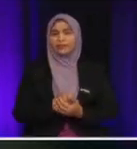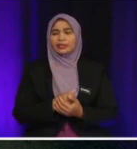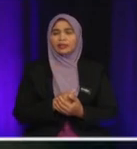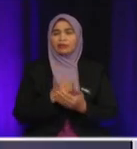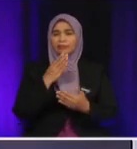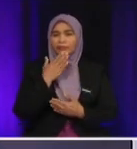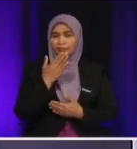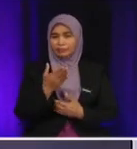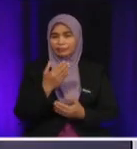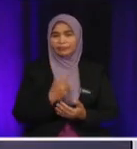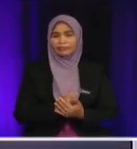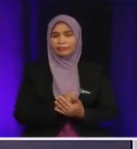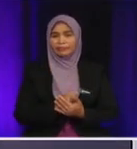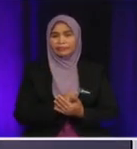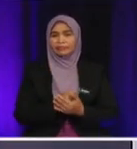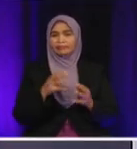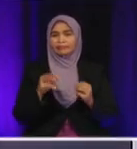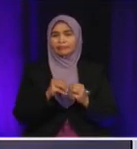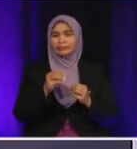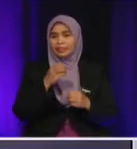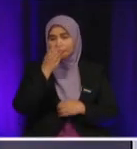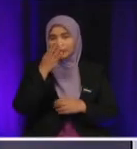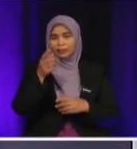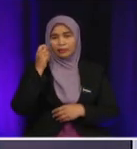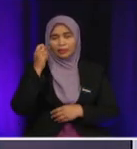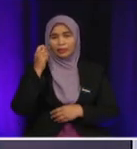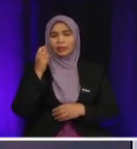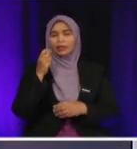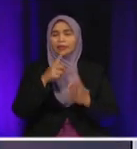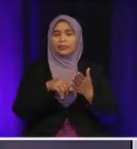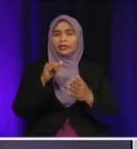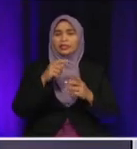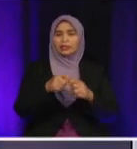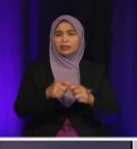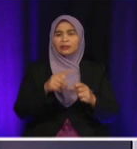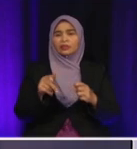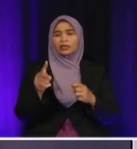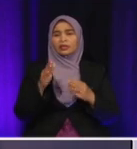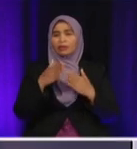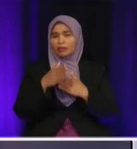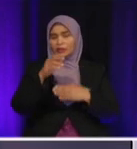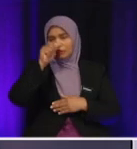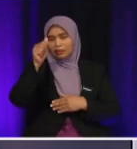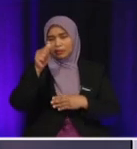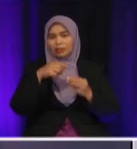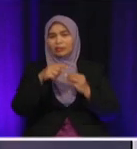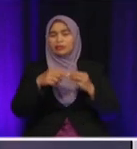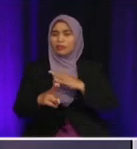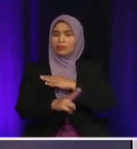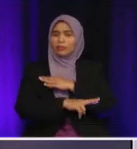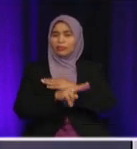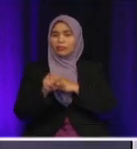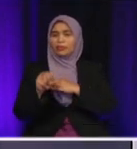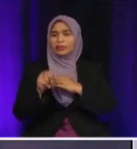dalam macam disebut tadilah, ya. Dalam apa ditentukan oleh Allah Subhanahu Wa Taala tentang hukuman yang ditentukan